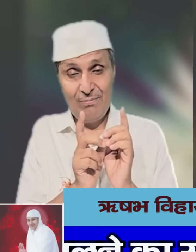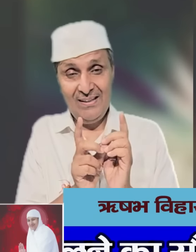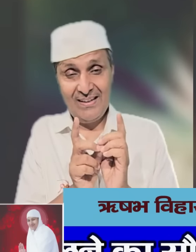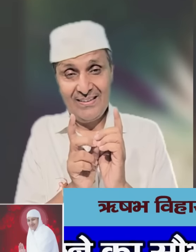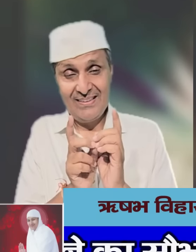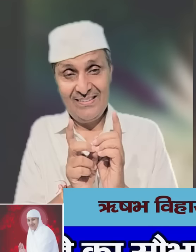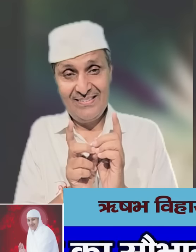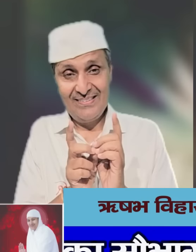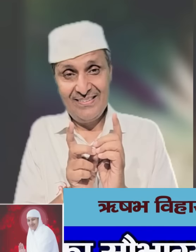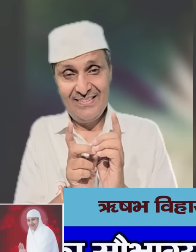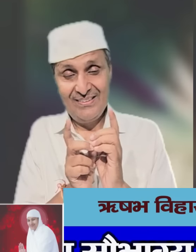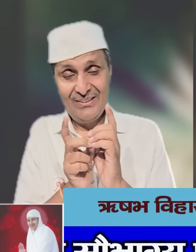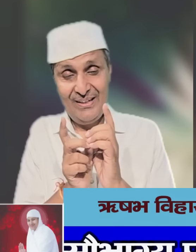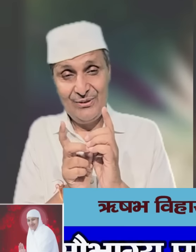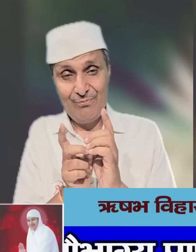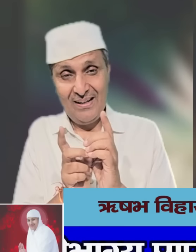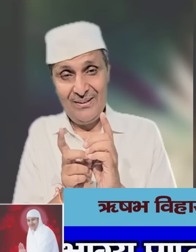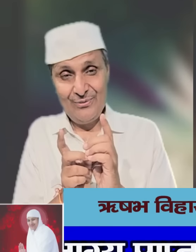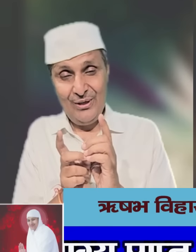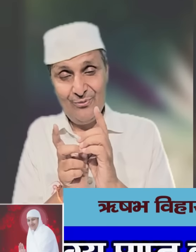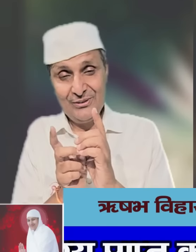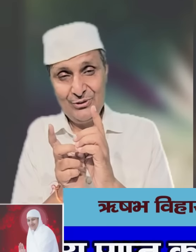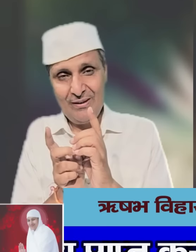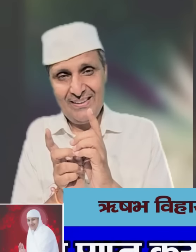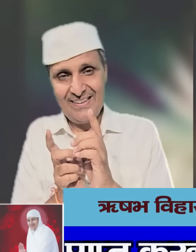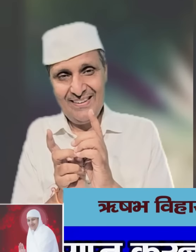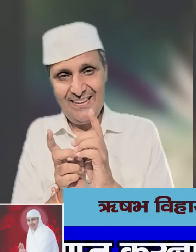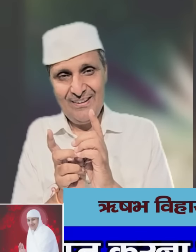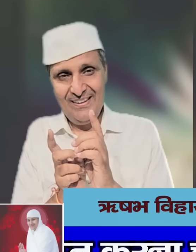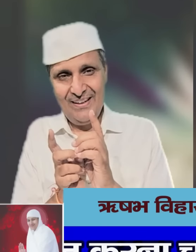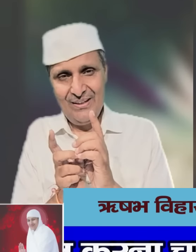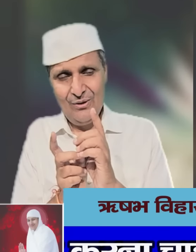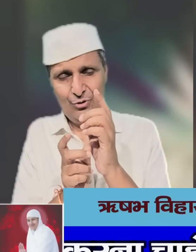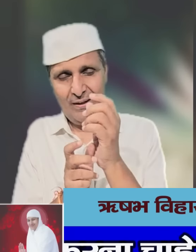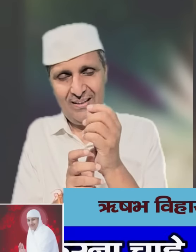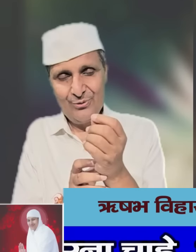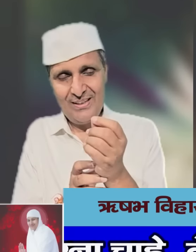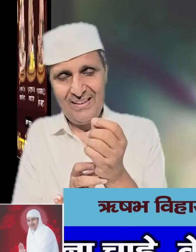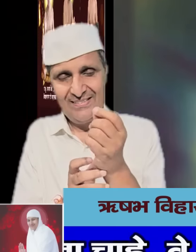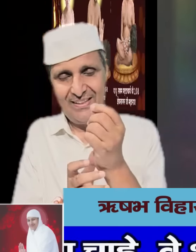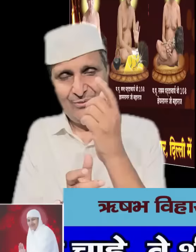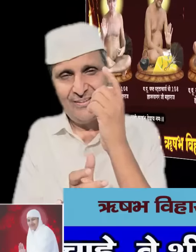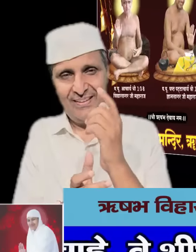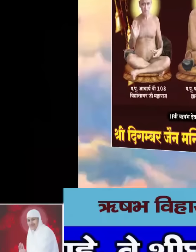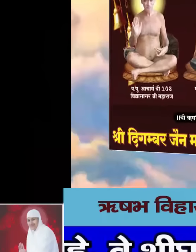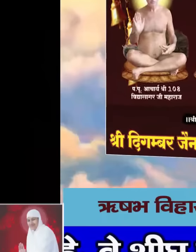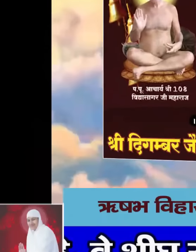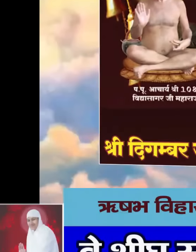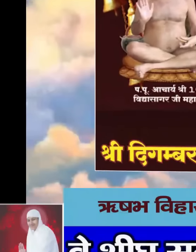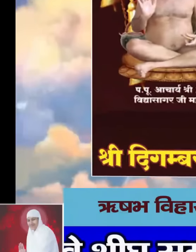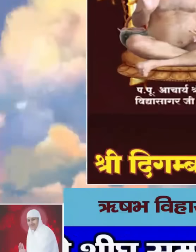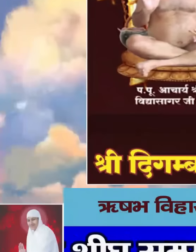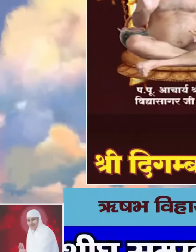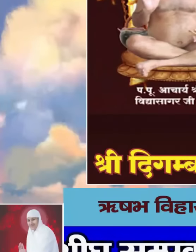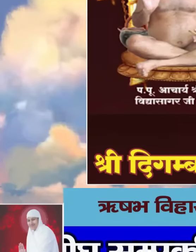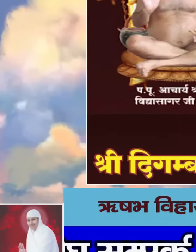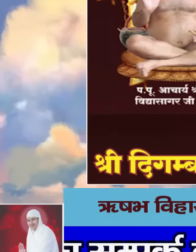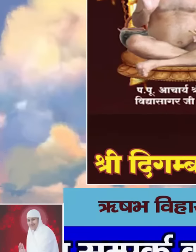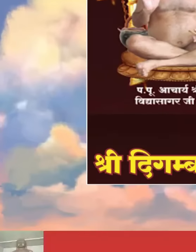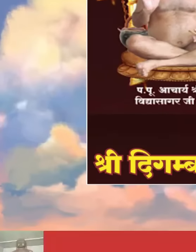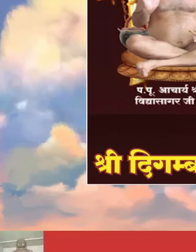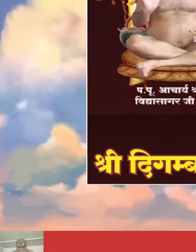48 पालिका के साथ एक जो पालकी होंगी उनका शोभा यात्रा निकलने वाली है, उस पर एक सूचना जरा सुनिए जरा। श्री दिगंबर जैन